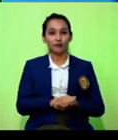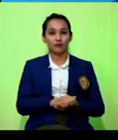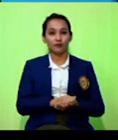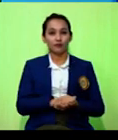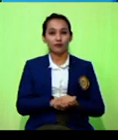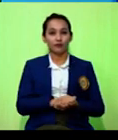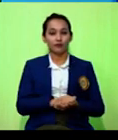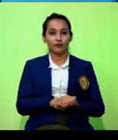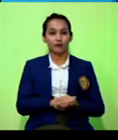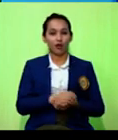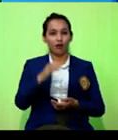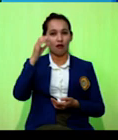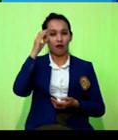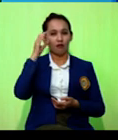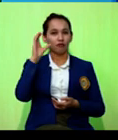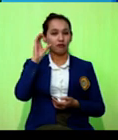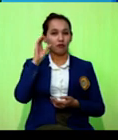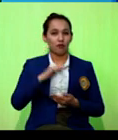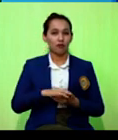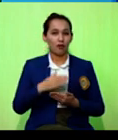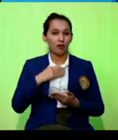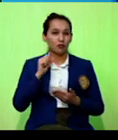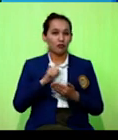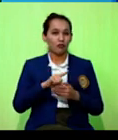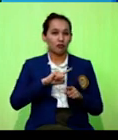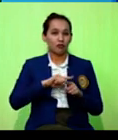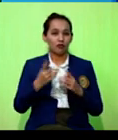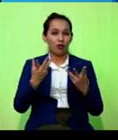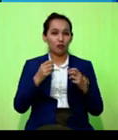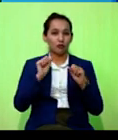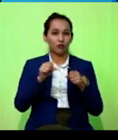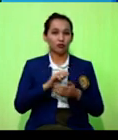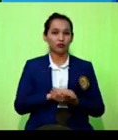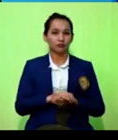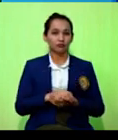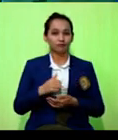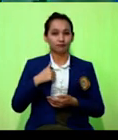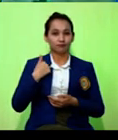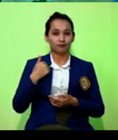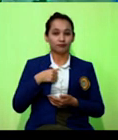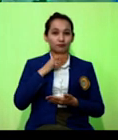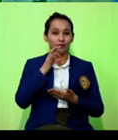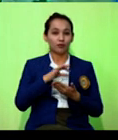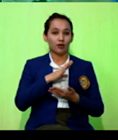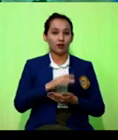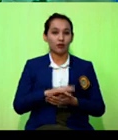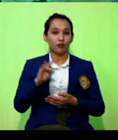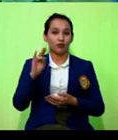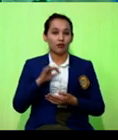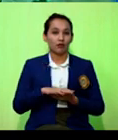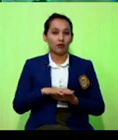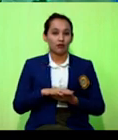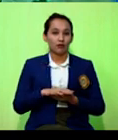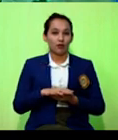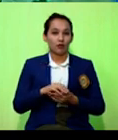Labbay, eshitaman. Men misollarni tez yechaman, deb javob qaytaribdi. Lekin u hech